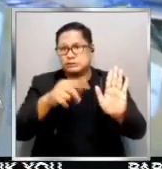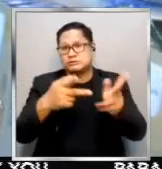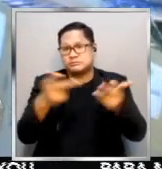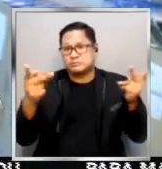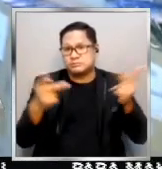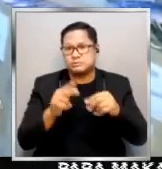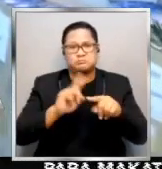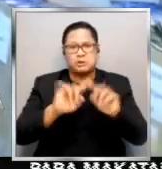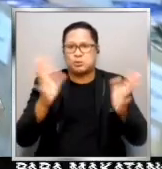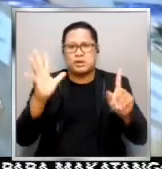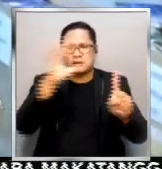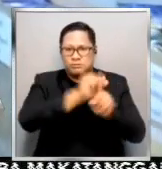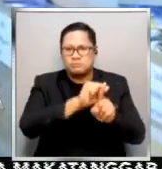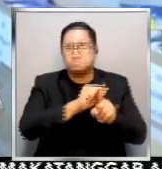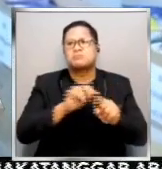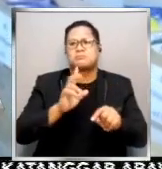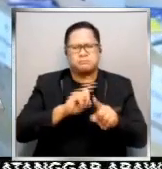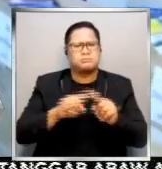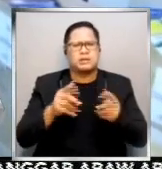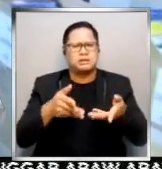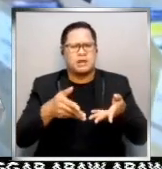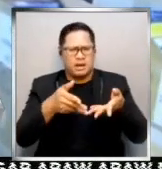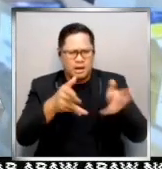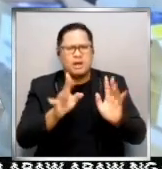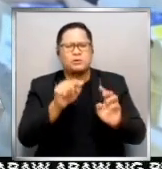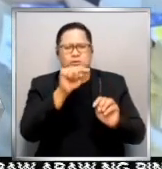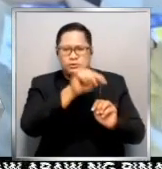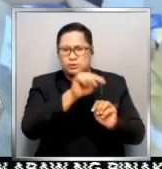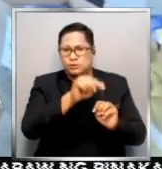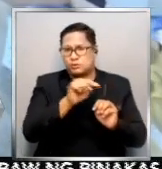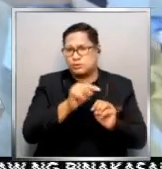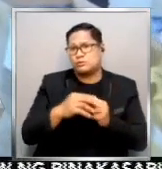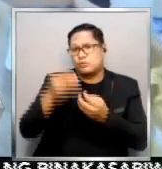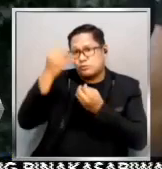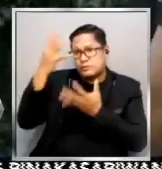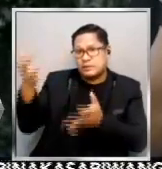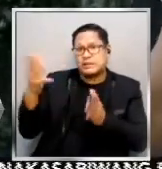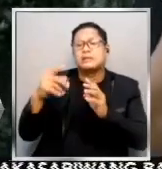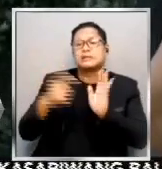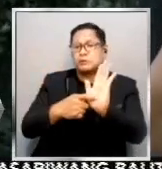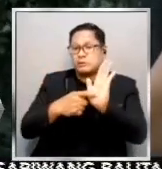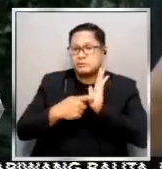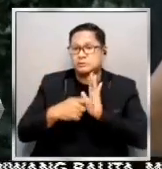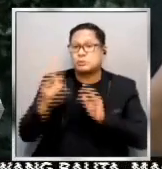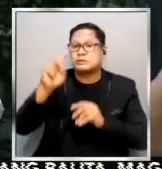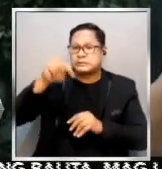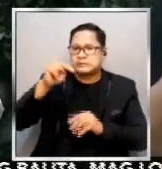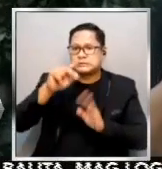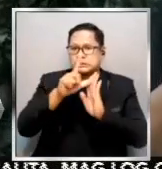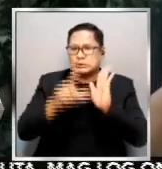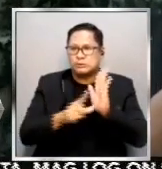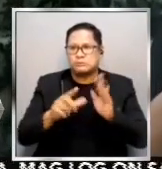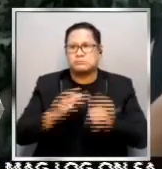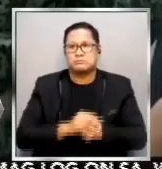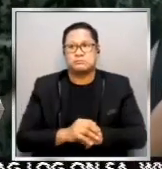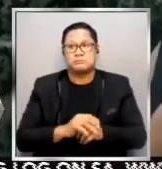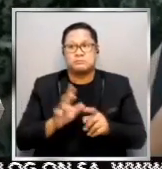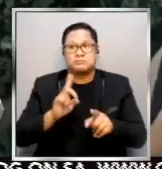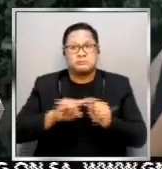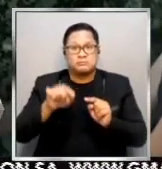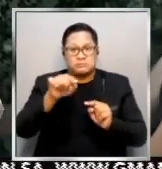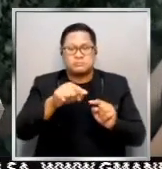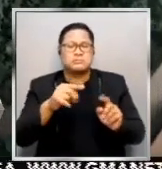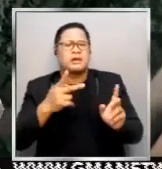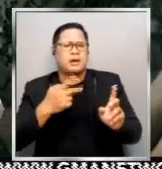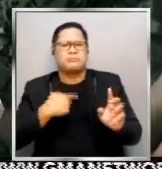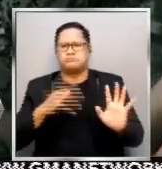binigyan ng pagkakataon na mag-comply ang tindahan sa requirements na dinidikta ng batas. Tumanggi magbigay ng pahayag ang mga nasitang tindahan.